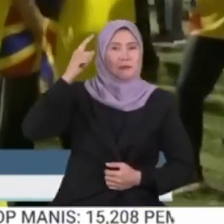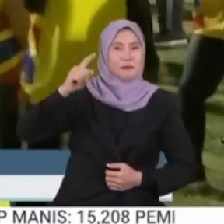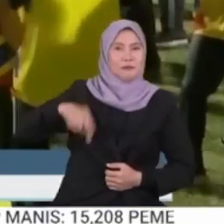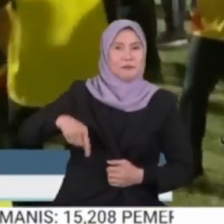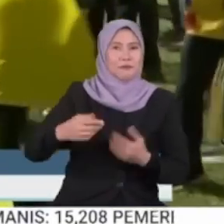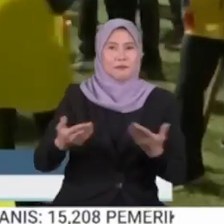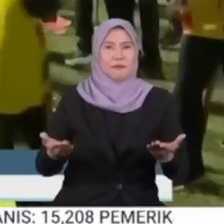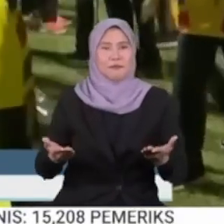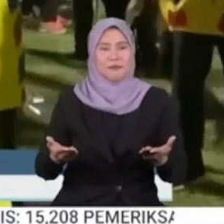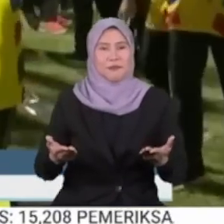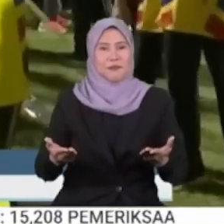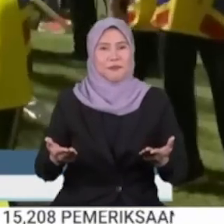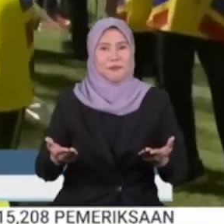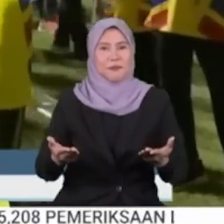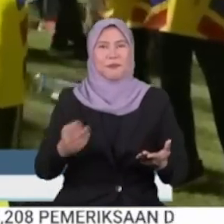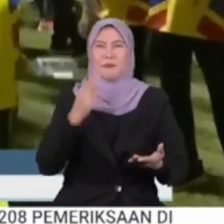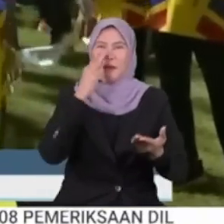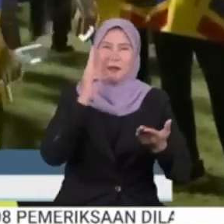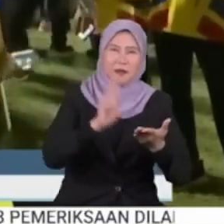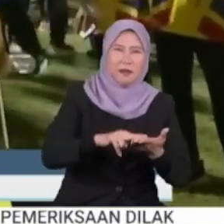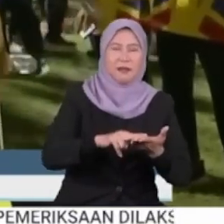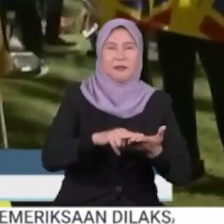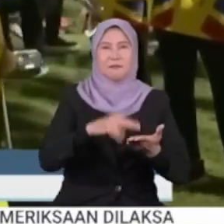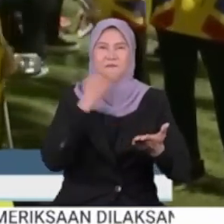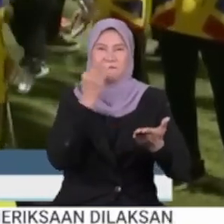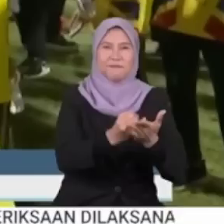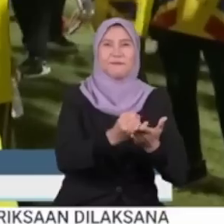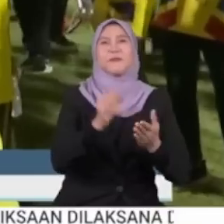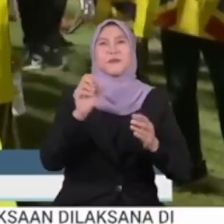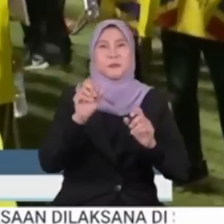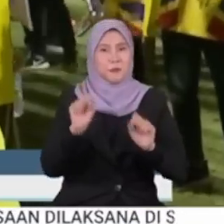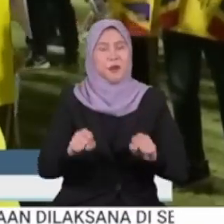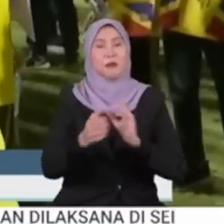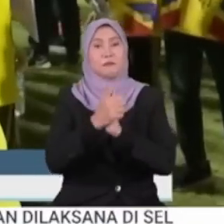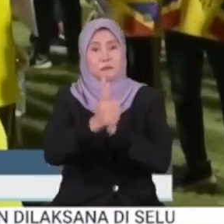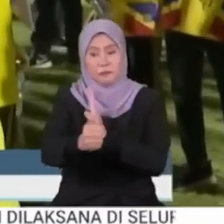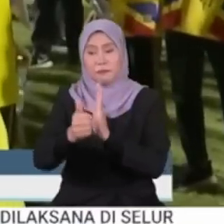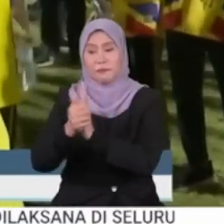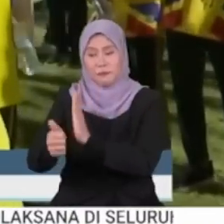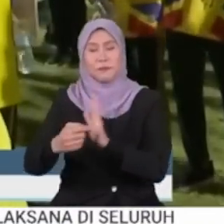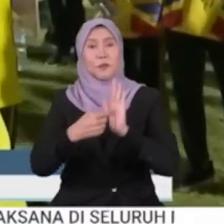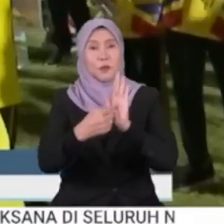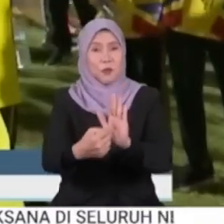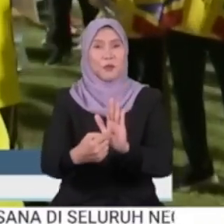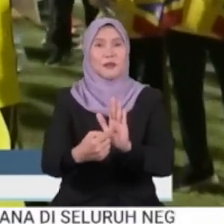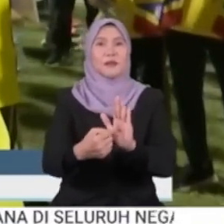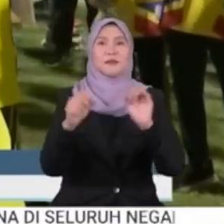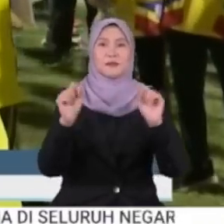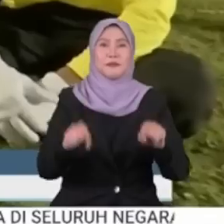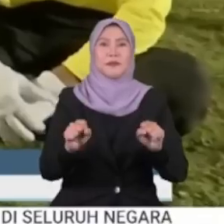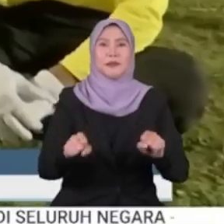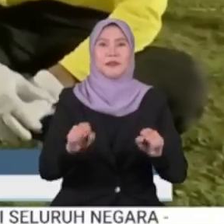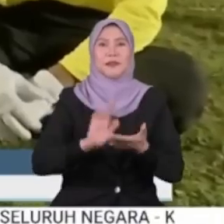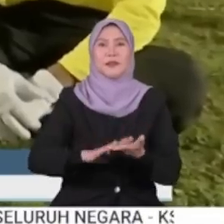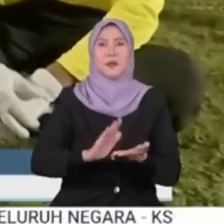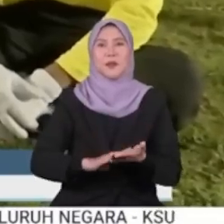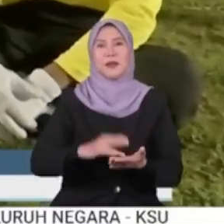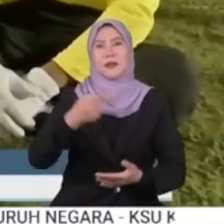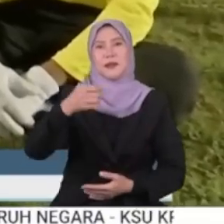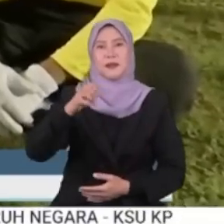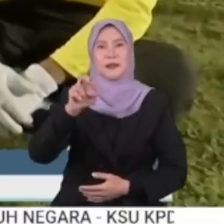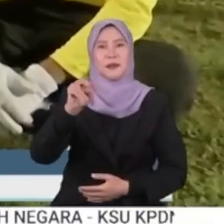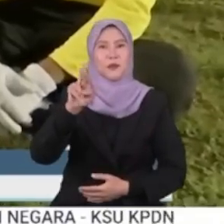ini nakal tapi kami punya kelebihan yang kami dapat dalam sekolah Henry Gun